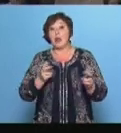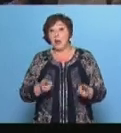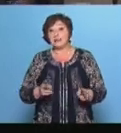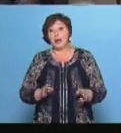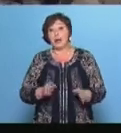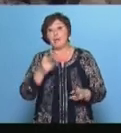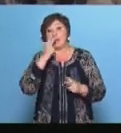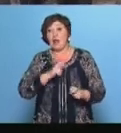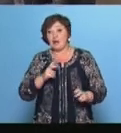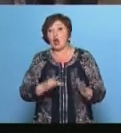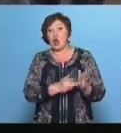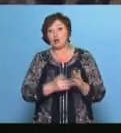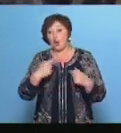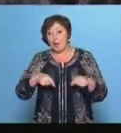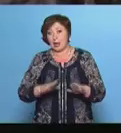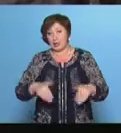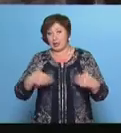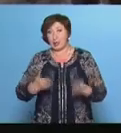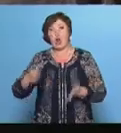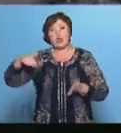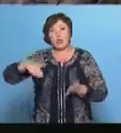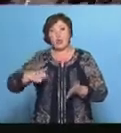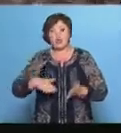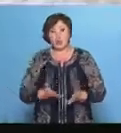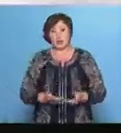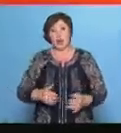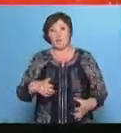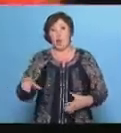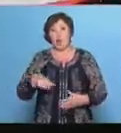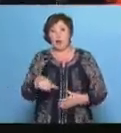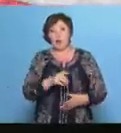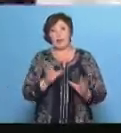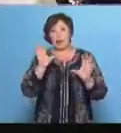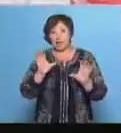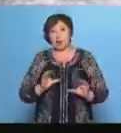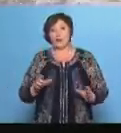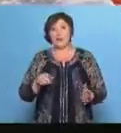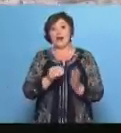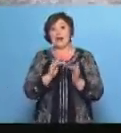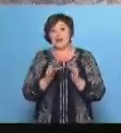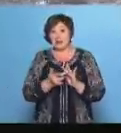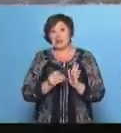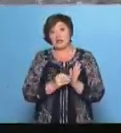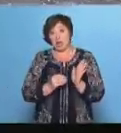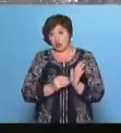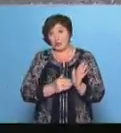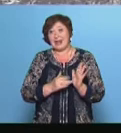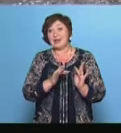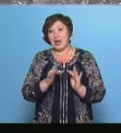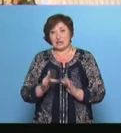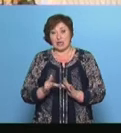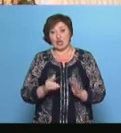проверенная туркомпания, предлагающая спуститься по бурной реке. По закону реквизиты фирмы должны быть на сайте Российского реестра